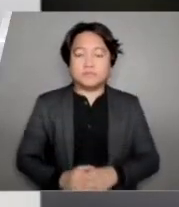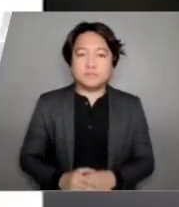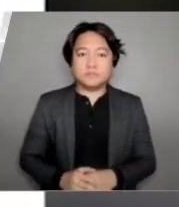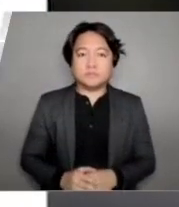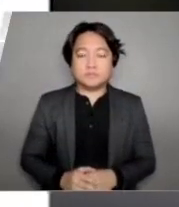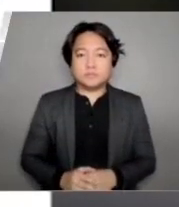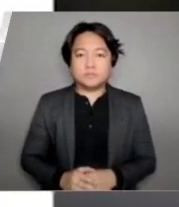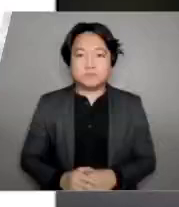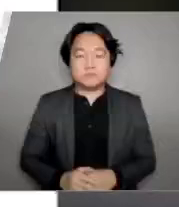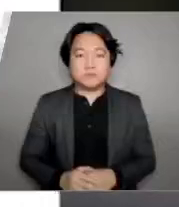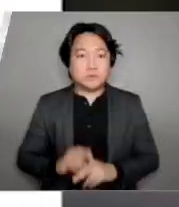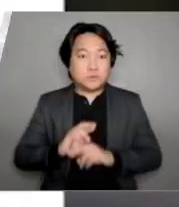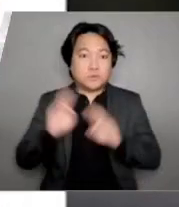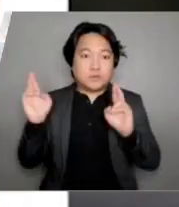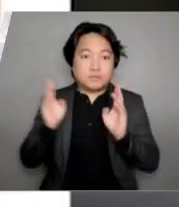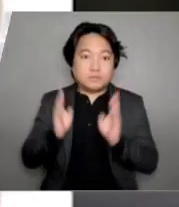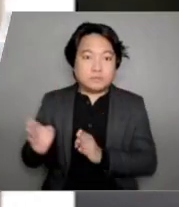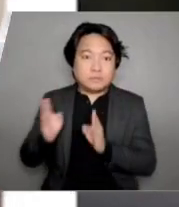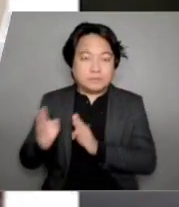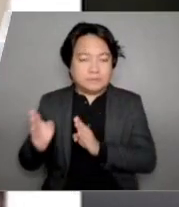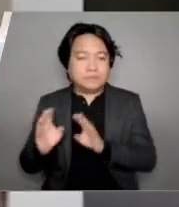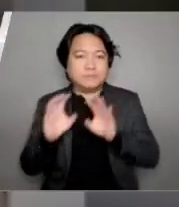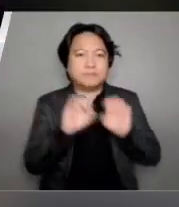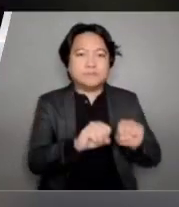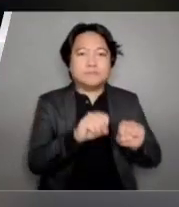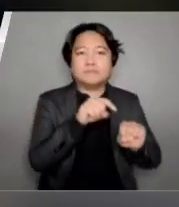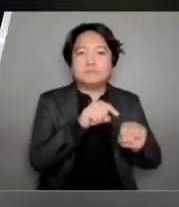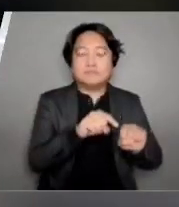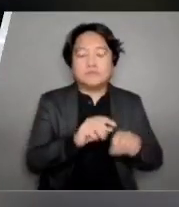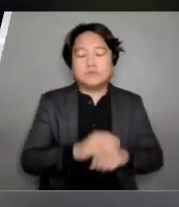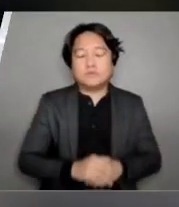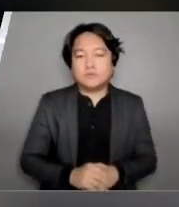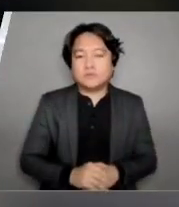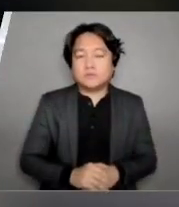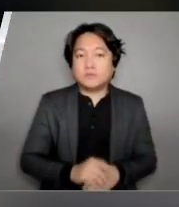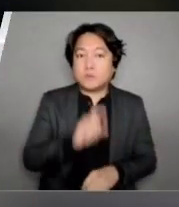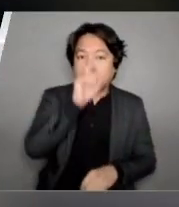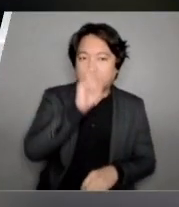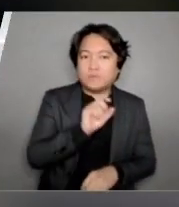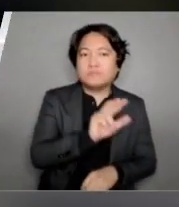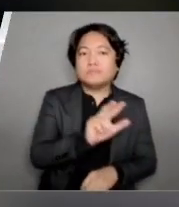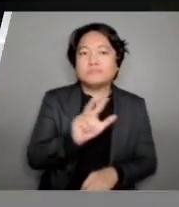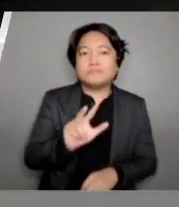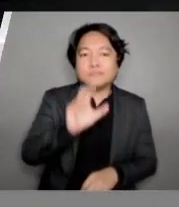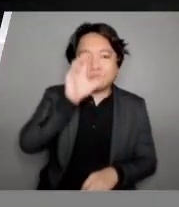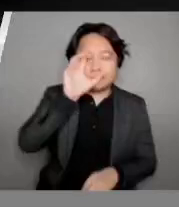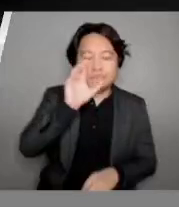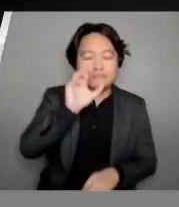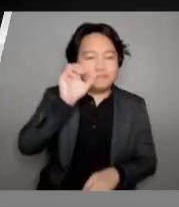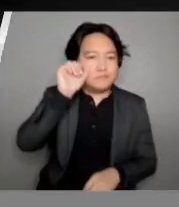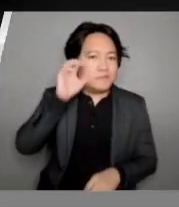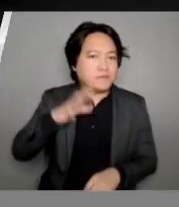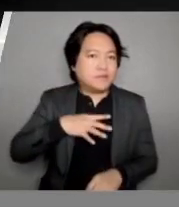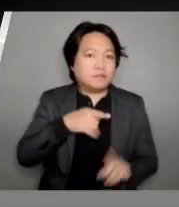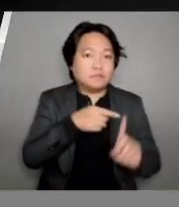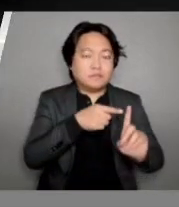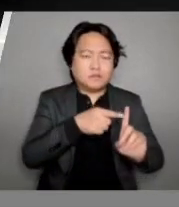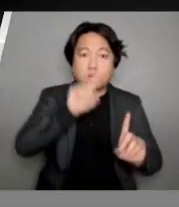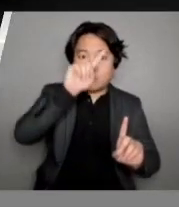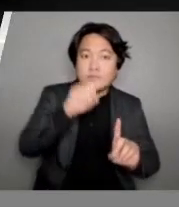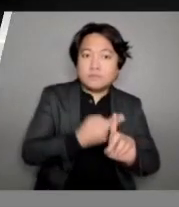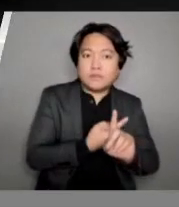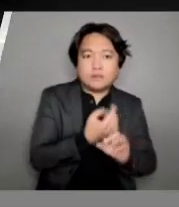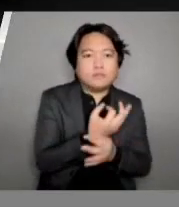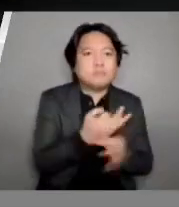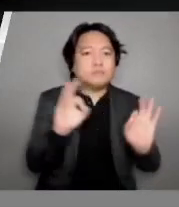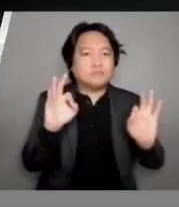operasyon, agad inaresto si alias Boss, 33 taong gulang. Mag-iisang buwan pa lang din siyang nakalaya. Previously na siya na nahuli nga